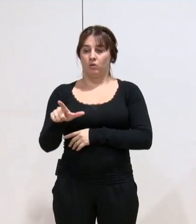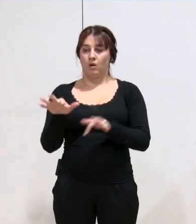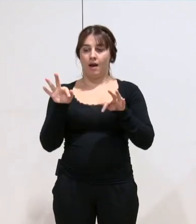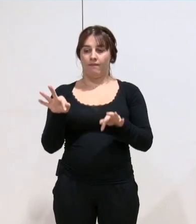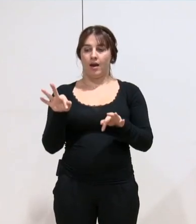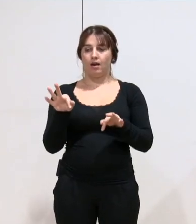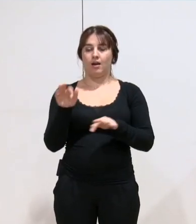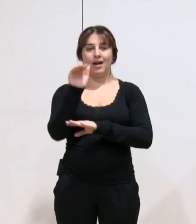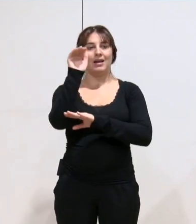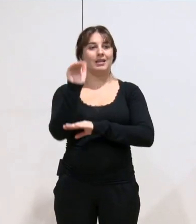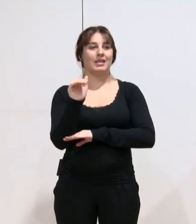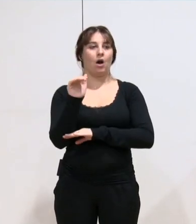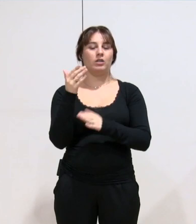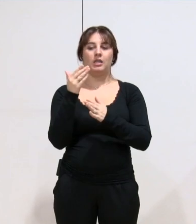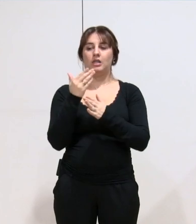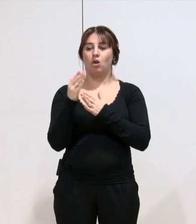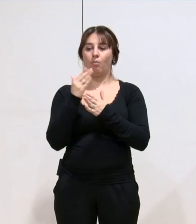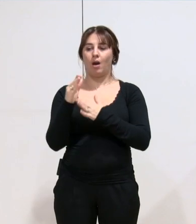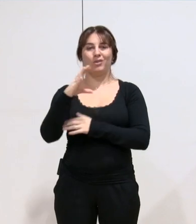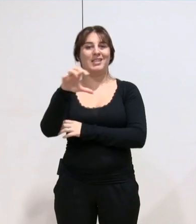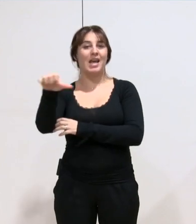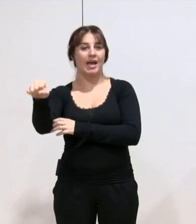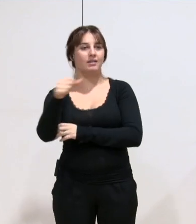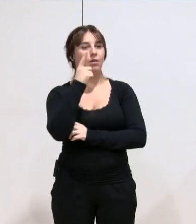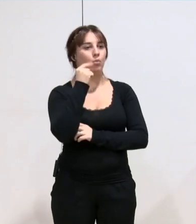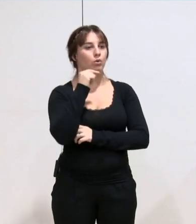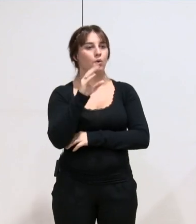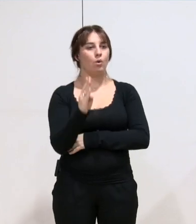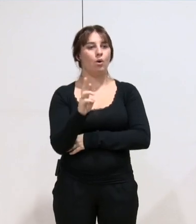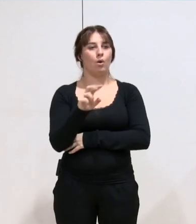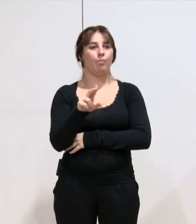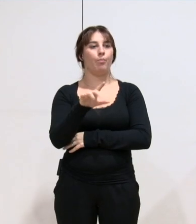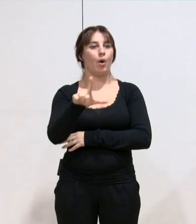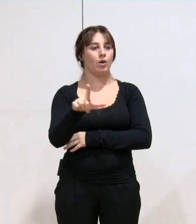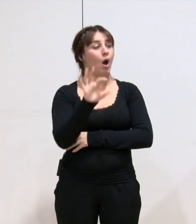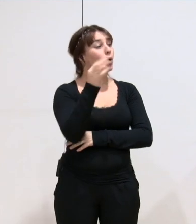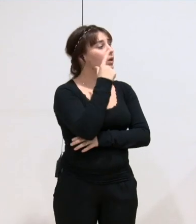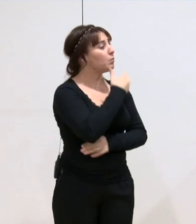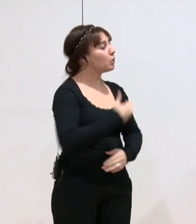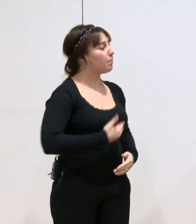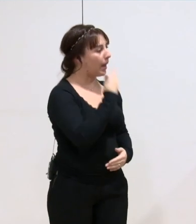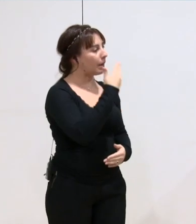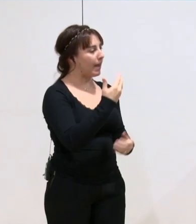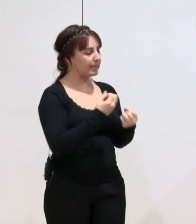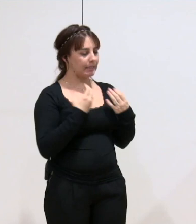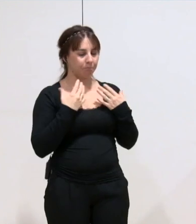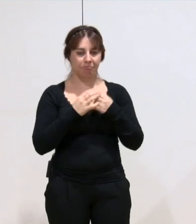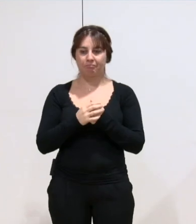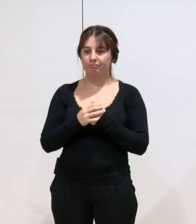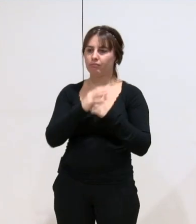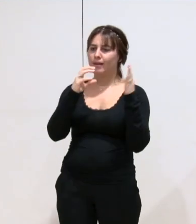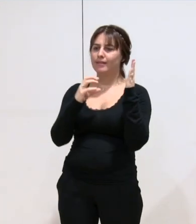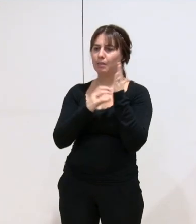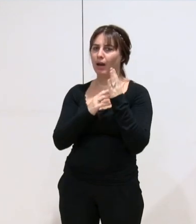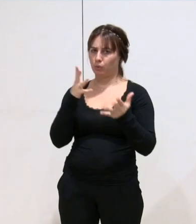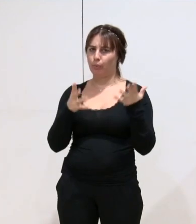d'emprunt accordée au Centre communal d'action sociale. Monsieur Breuil. Oui, monsieur le maire, merci. Effectivement, c'est une délibération qui peut être un peu